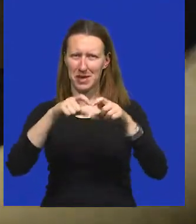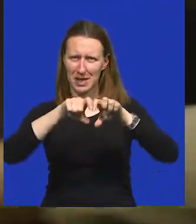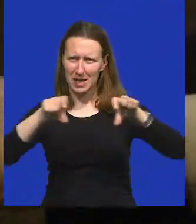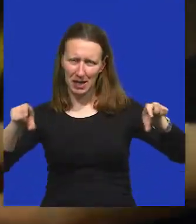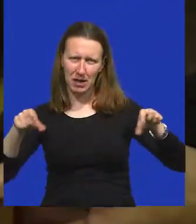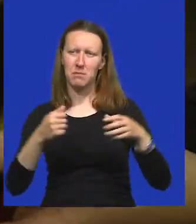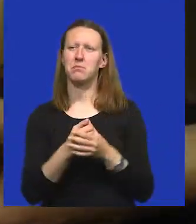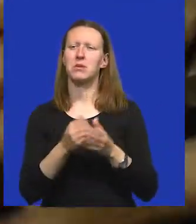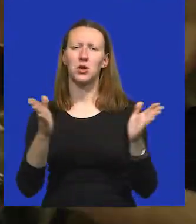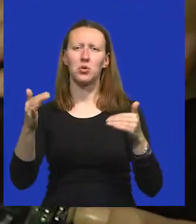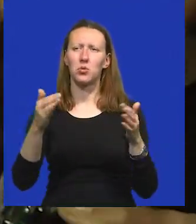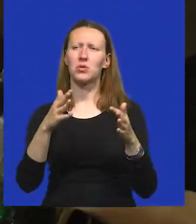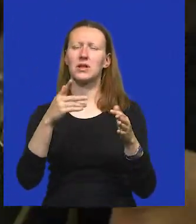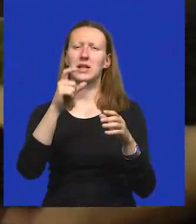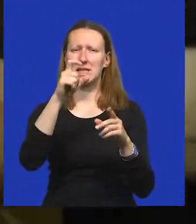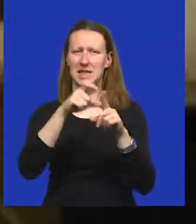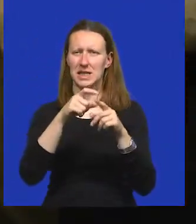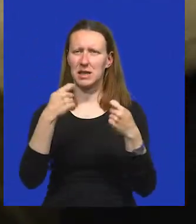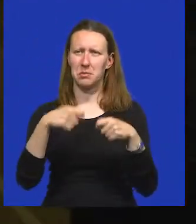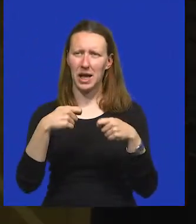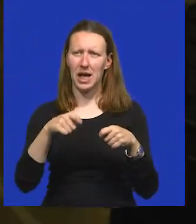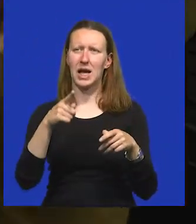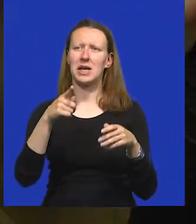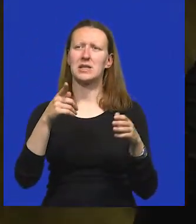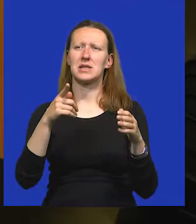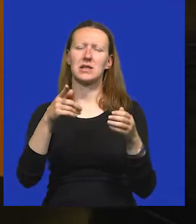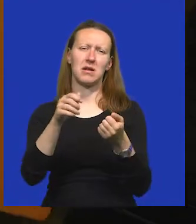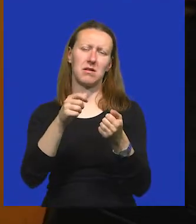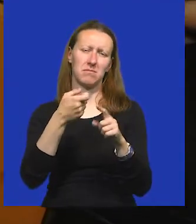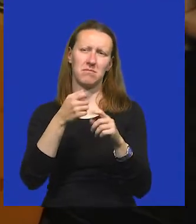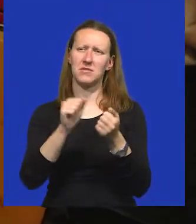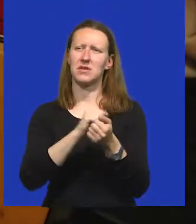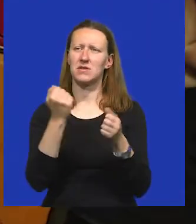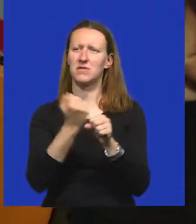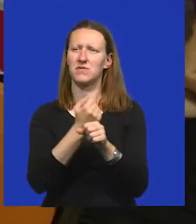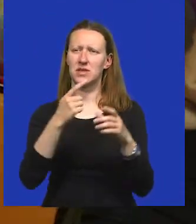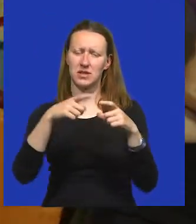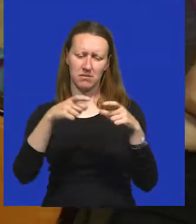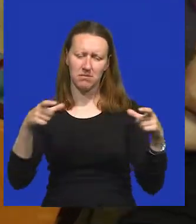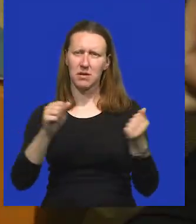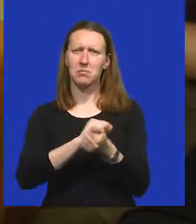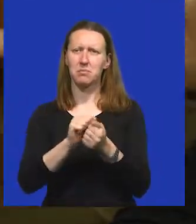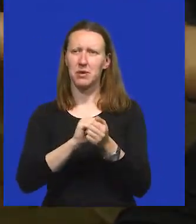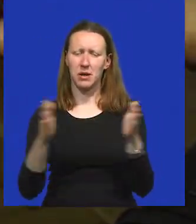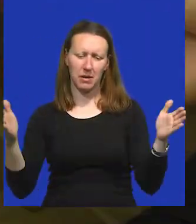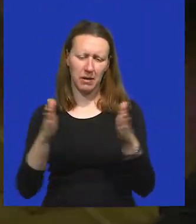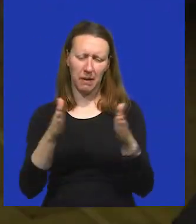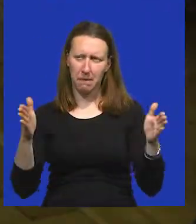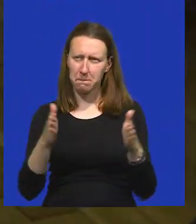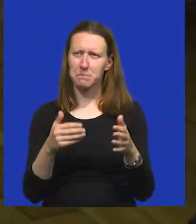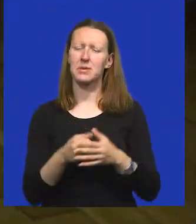carta, scatole vuote di CD, cartoncino di varie forme,